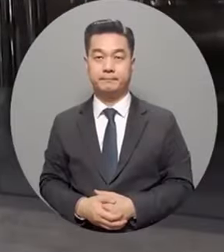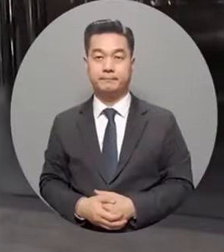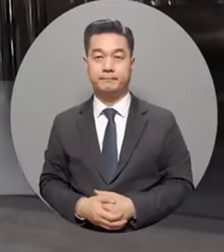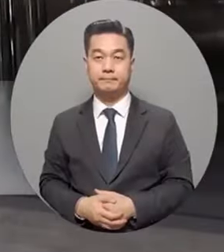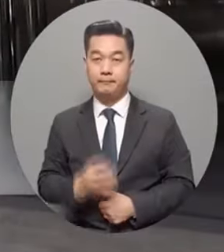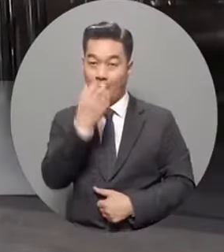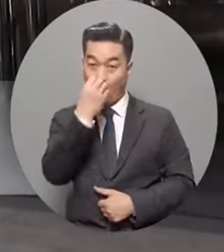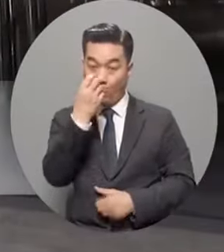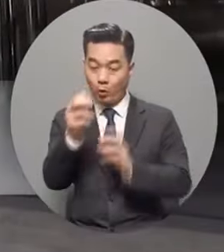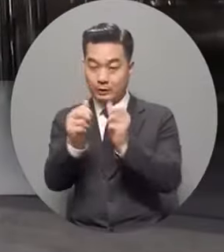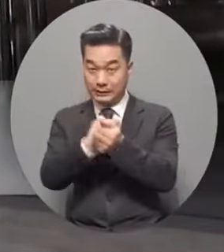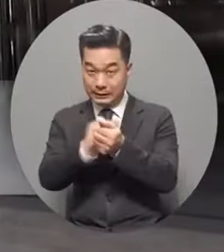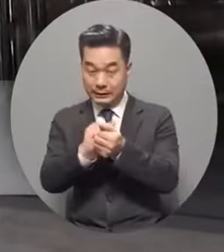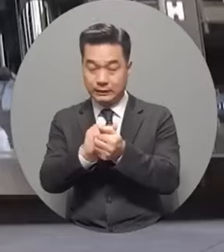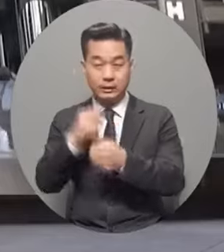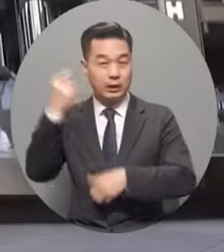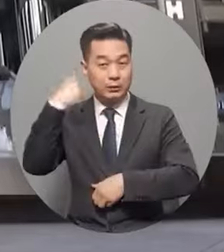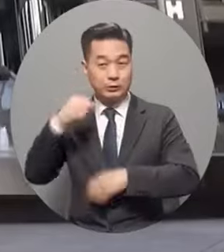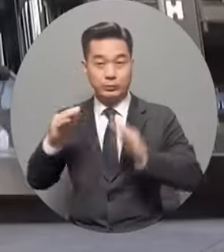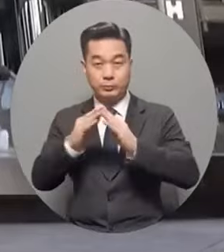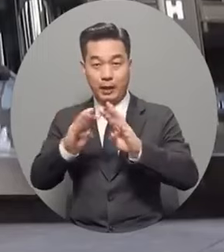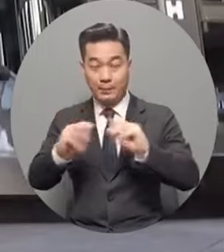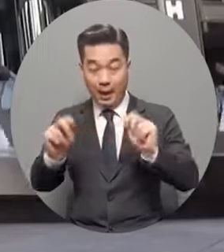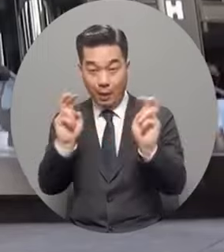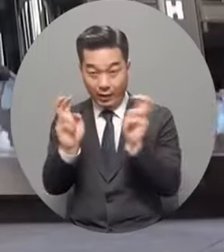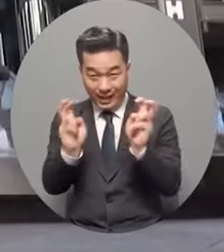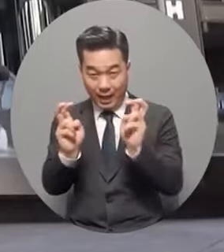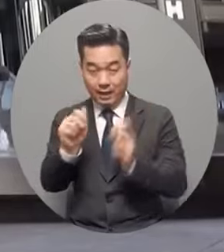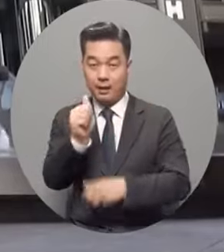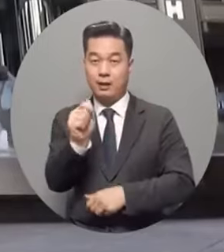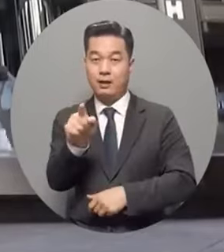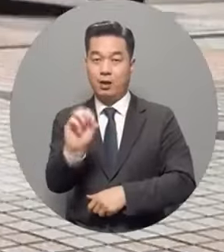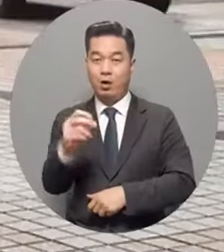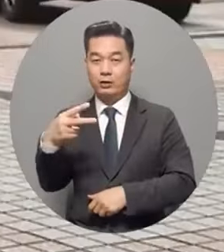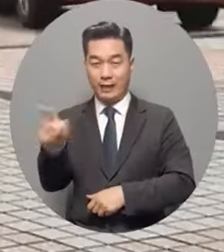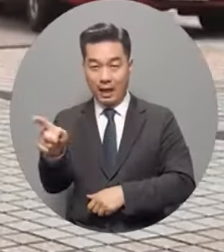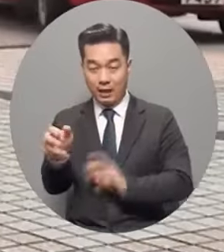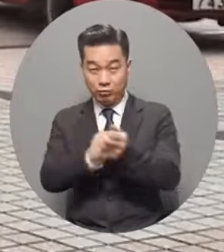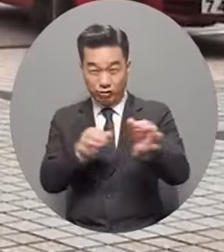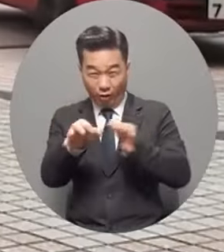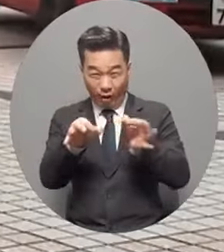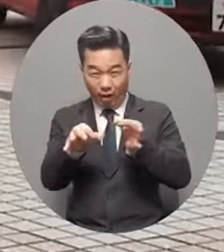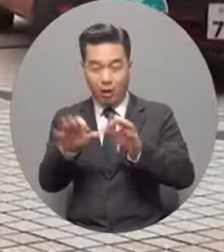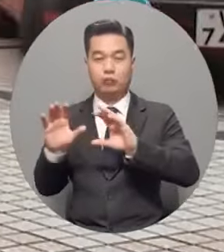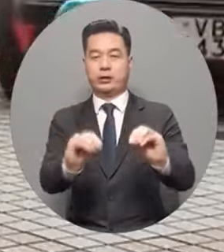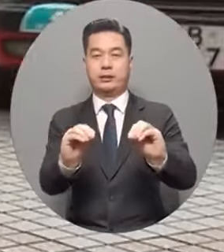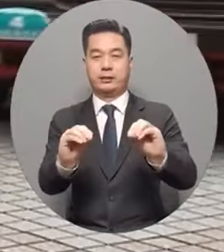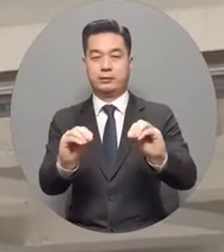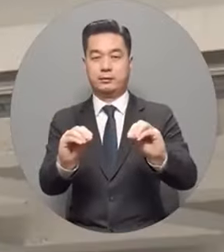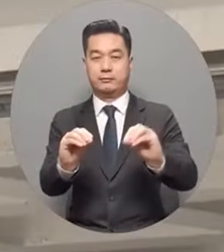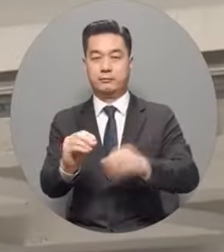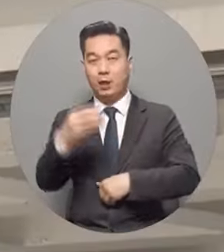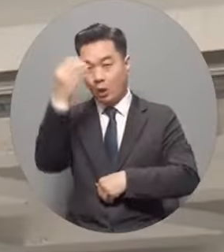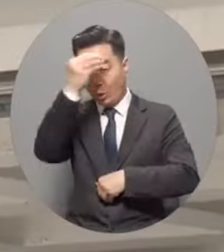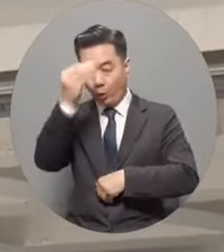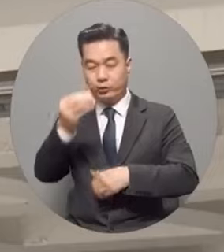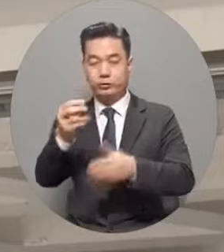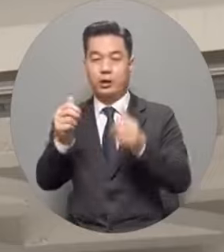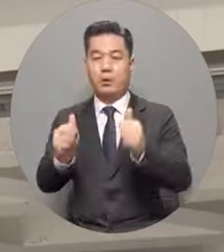홍콩 증시에서 중국 부동산 공룡 헝다의 주식 거래가 중지됐습니다. 홍콩 고등법원의 청산 명령에